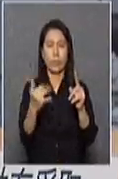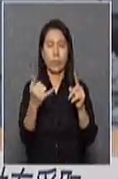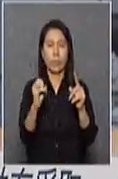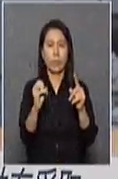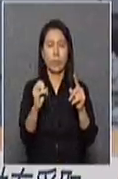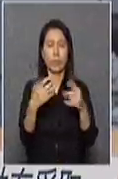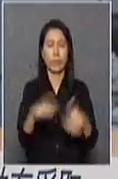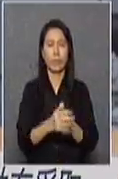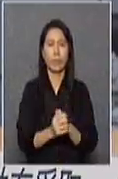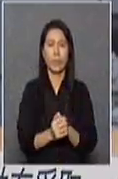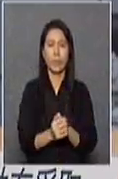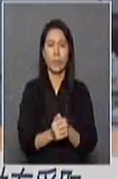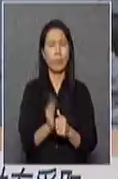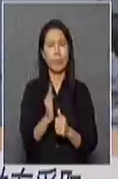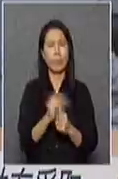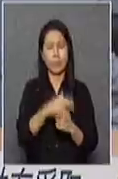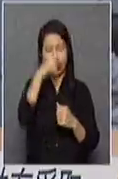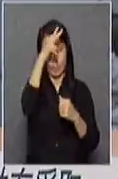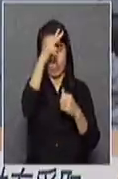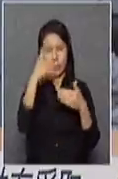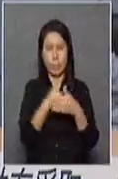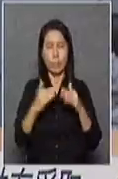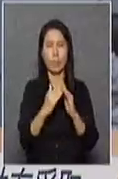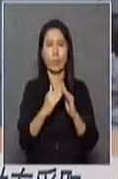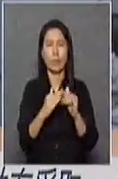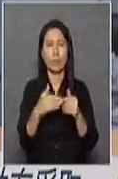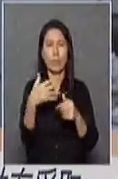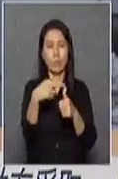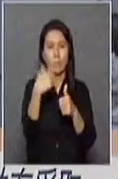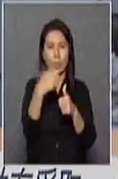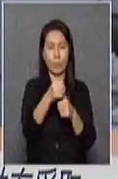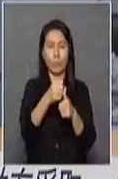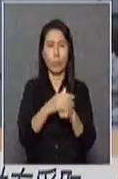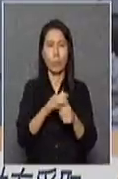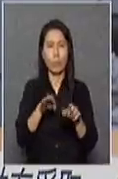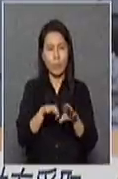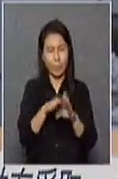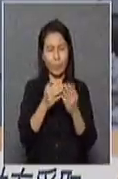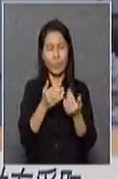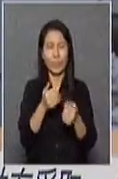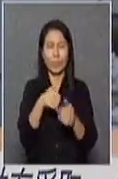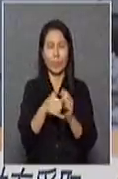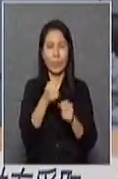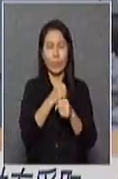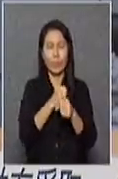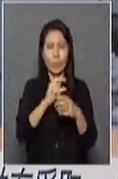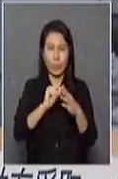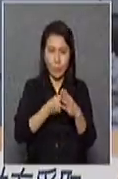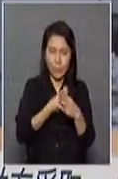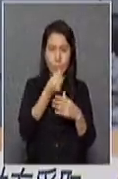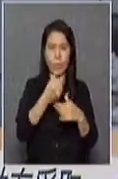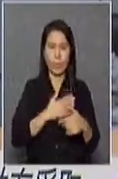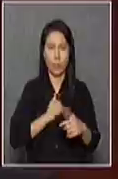1974560元，大約相當於運輸及房屋局局長起薪點的7個月的預算開